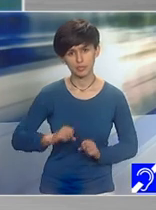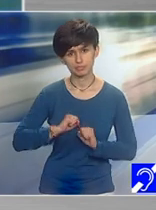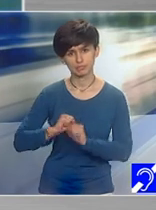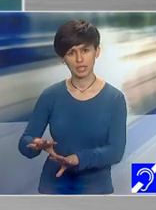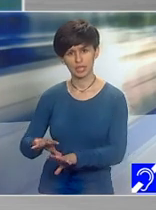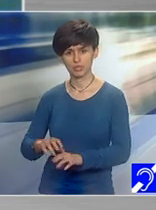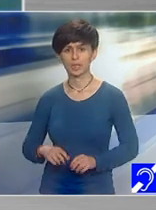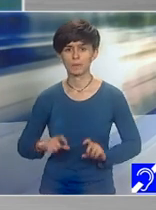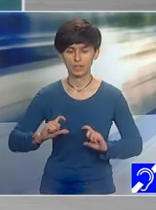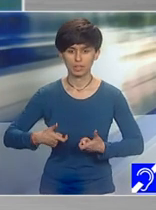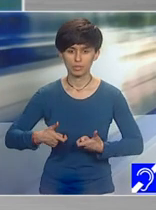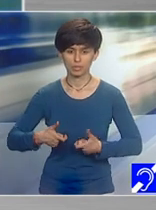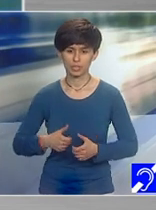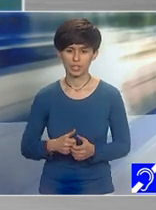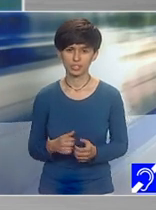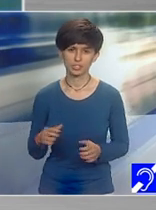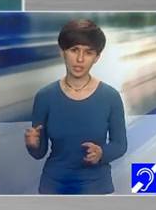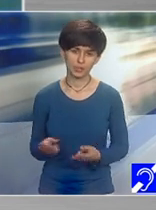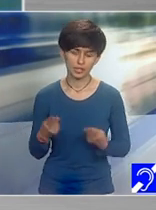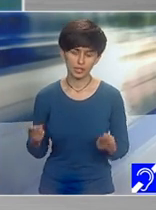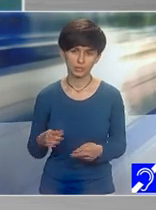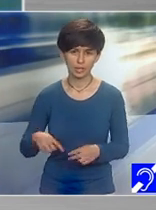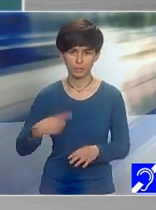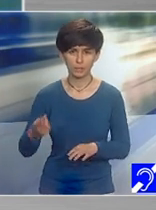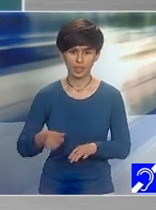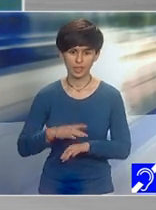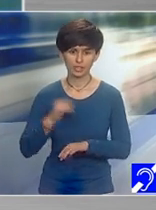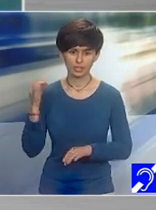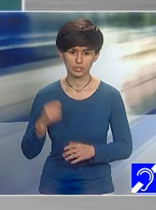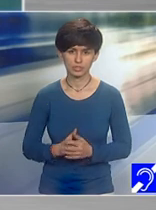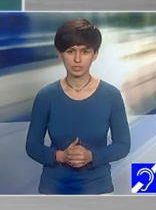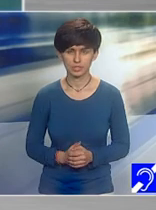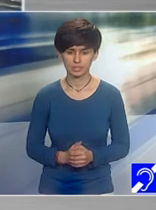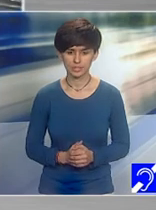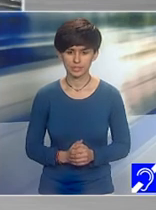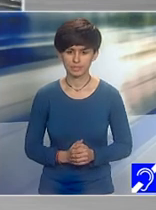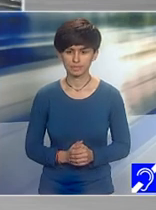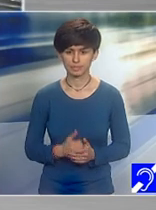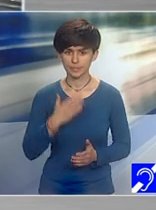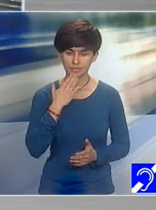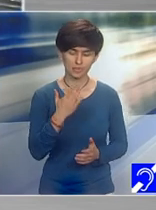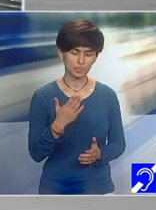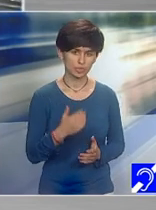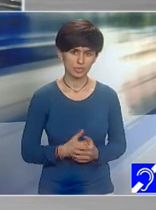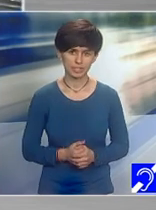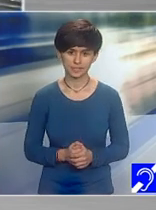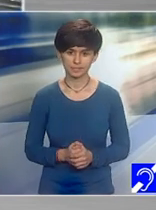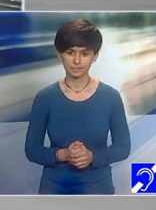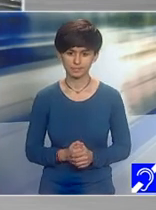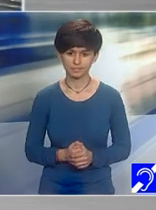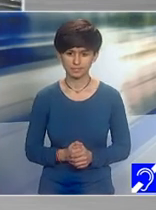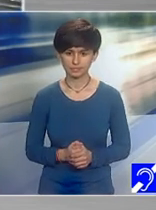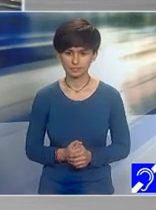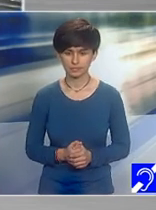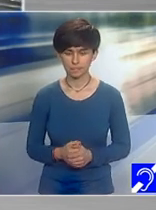de a căuta din nou alte soluții. Ori nu e în regulă să ducem în alte județe gunoiul din Cluj. Vă mulțumesc foarte mult, domnule Gheorghe Șurubaru,